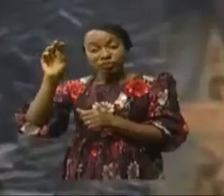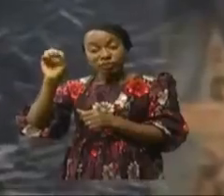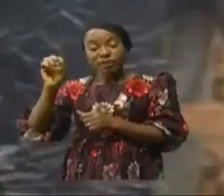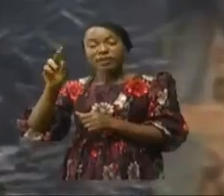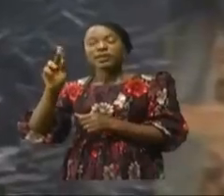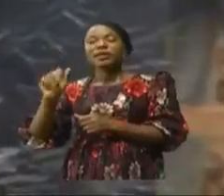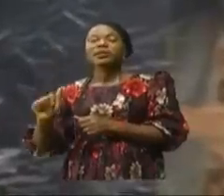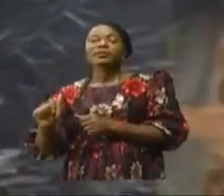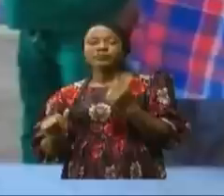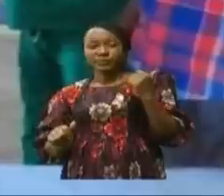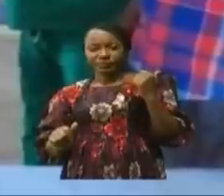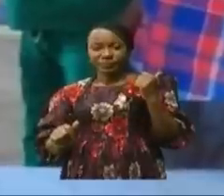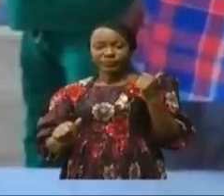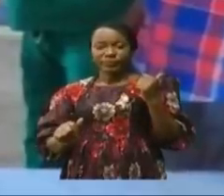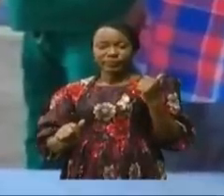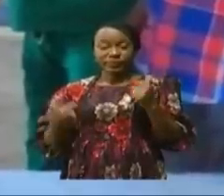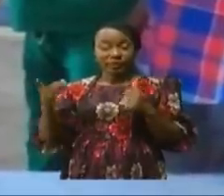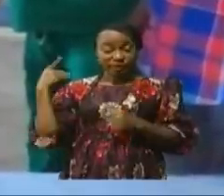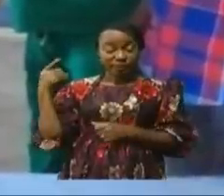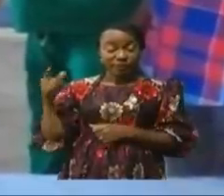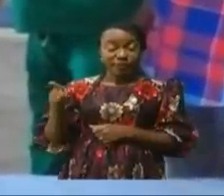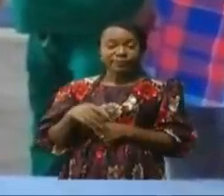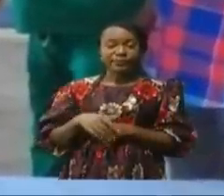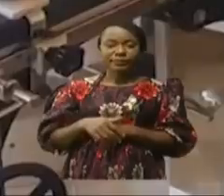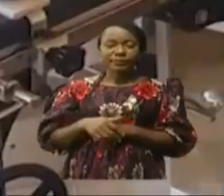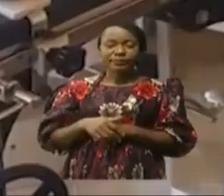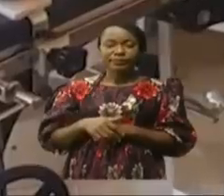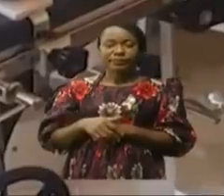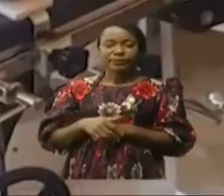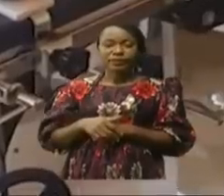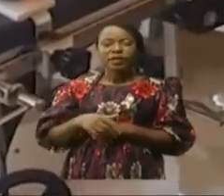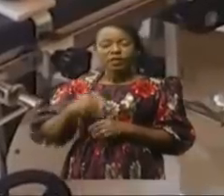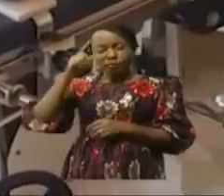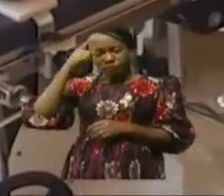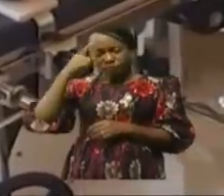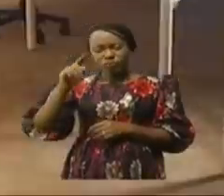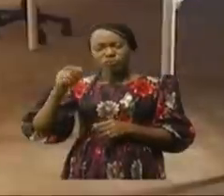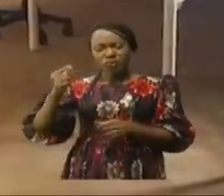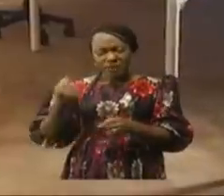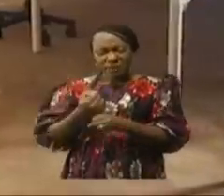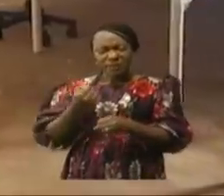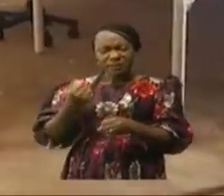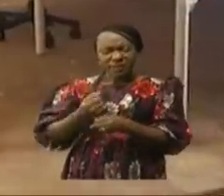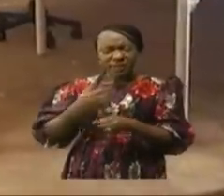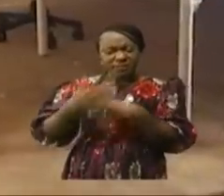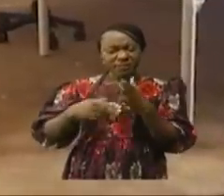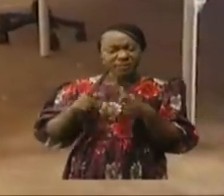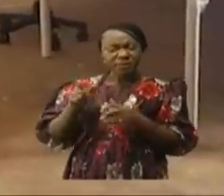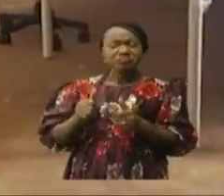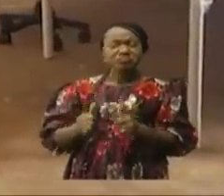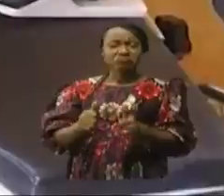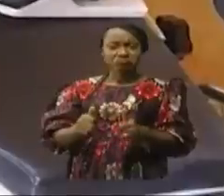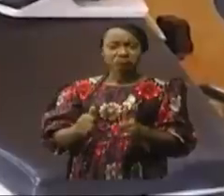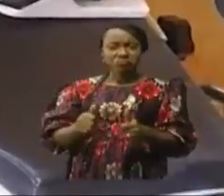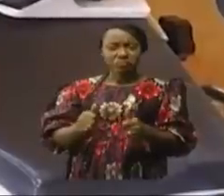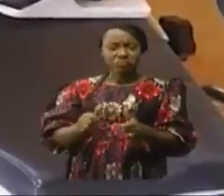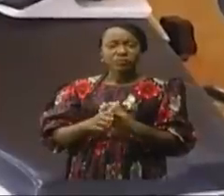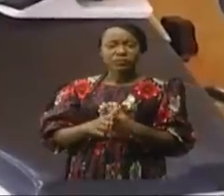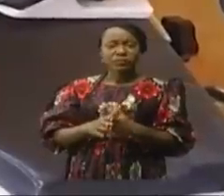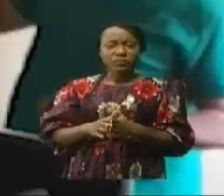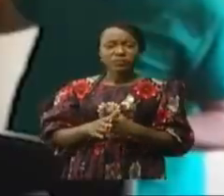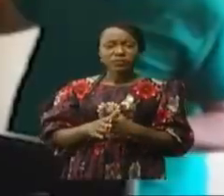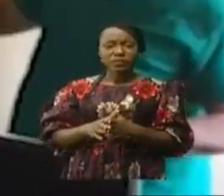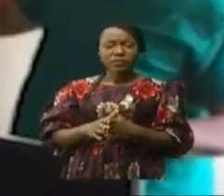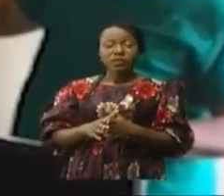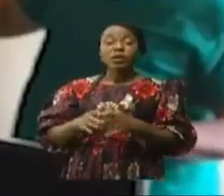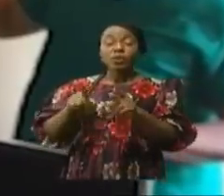l'honorable Constantin Bengué-Lékouété-Tamouk, en tout cas pour les œuvres qu'il est en train de réaliser, en